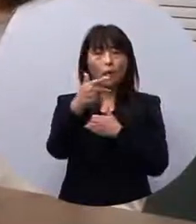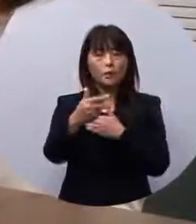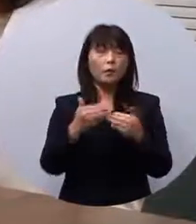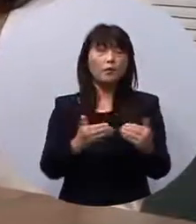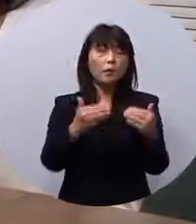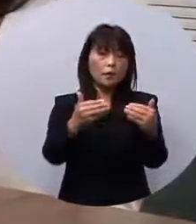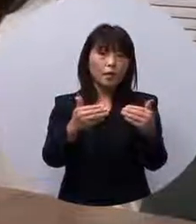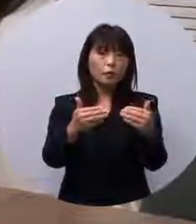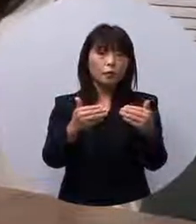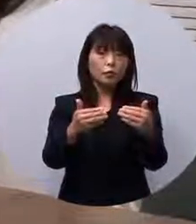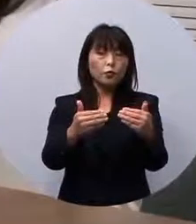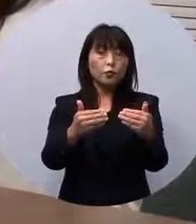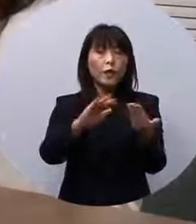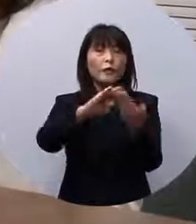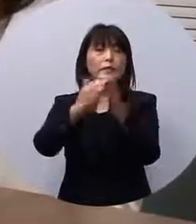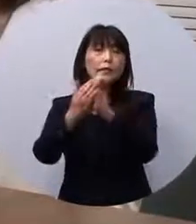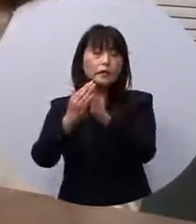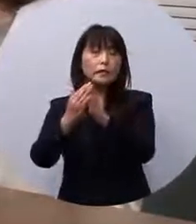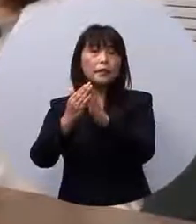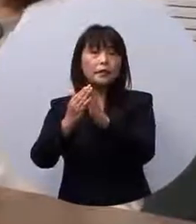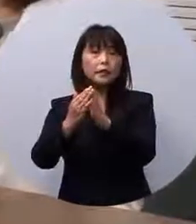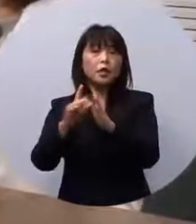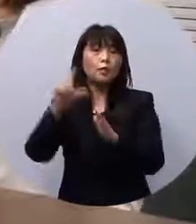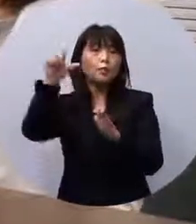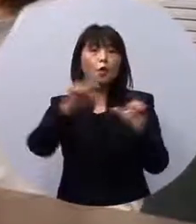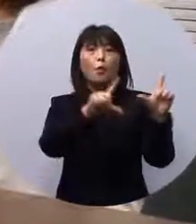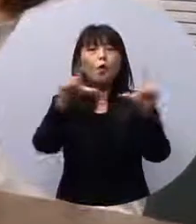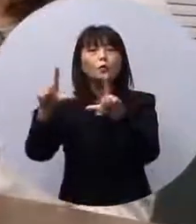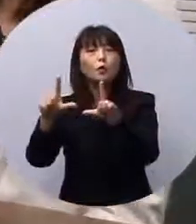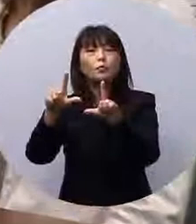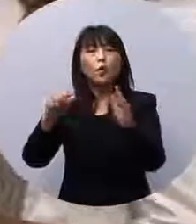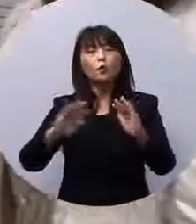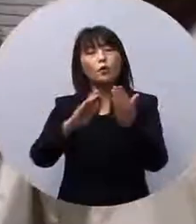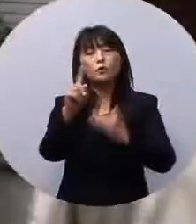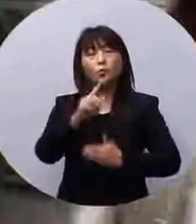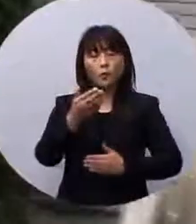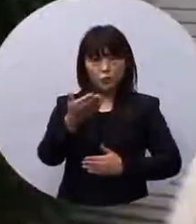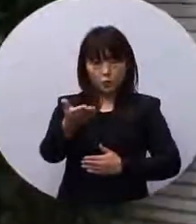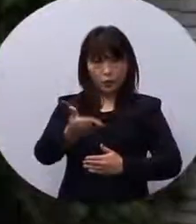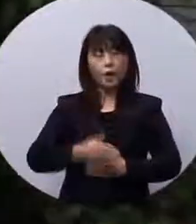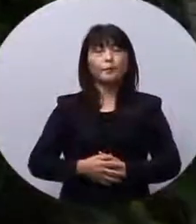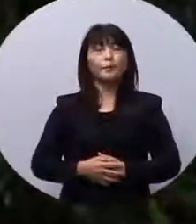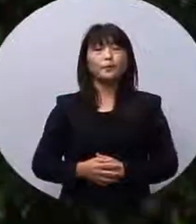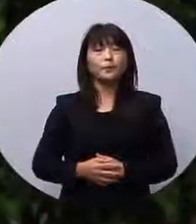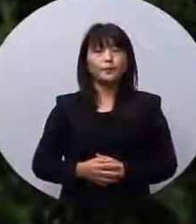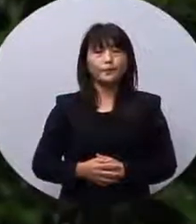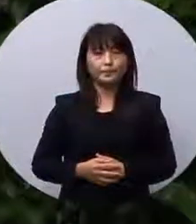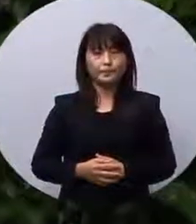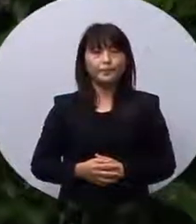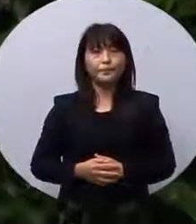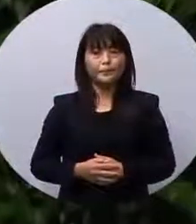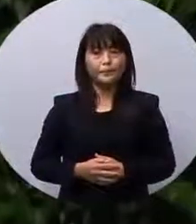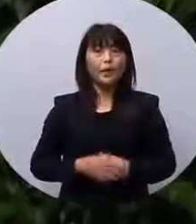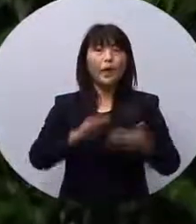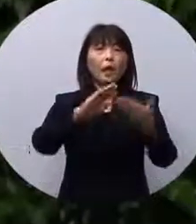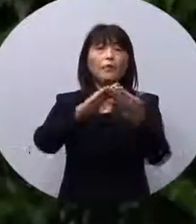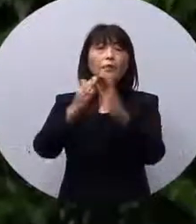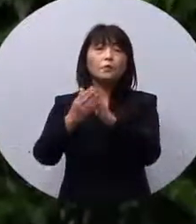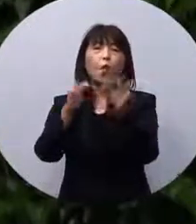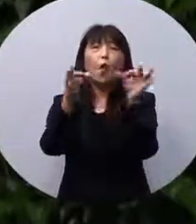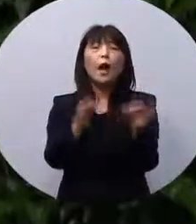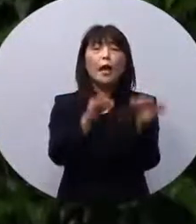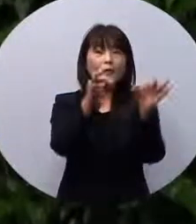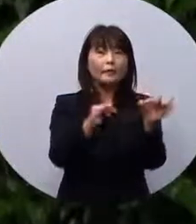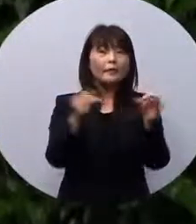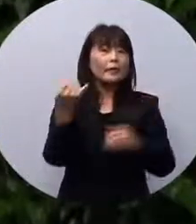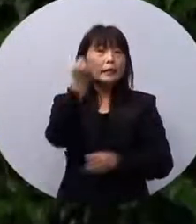ているシティプロモーションとはどのような取り組みですか？ そうですね、シティプロモーションというのは都市の価値、イ